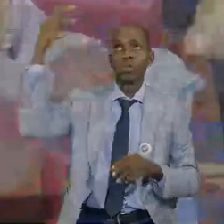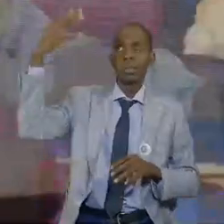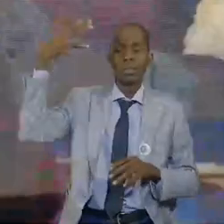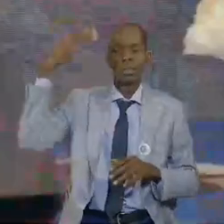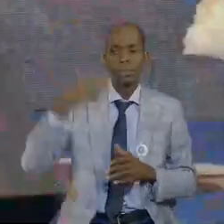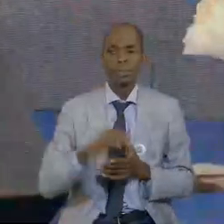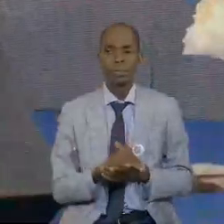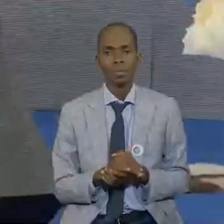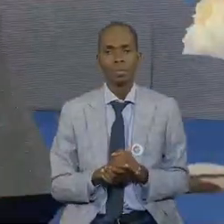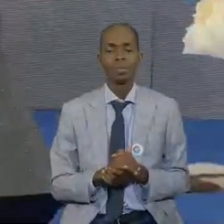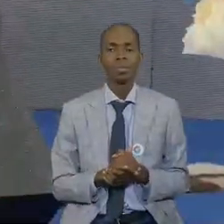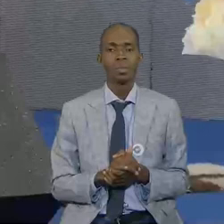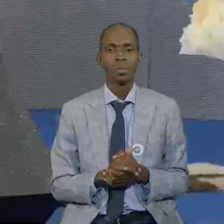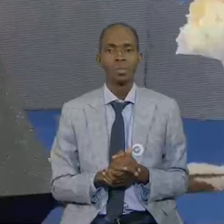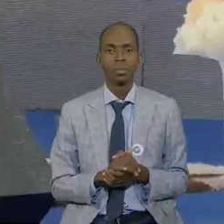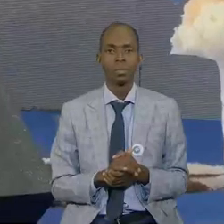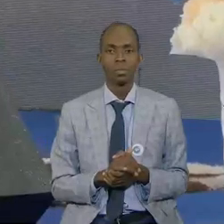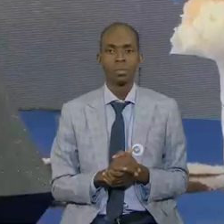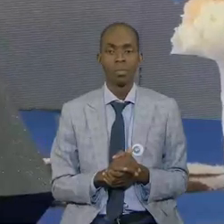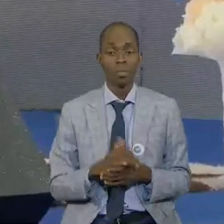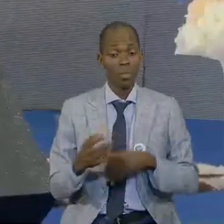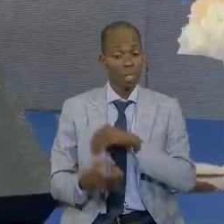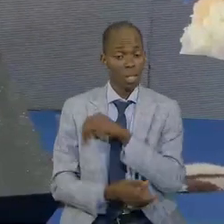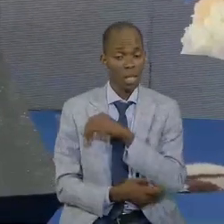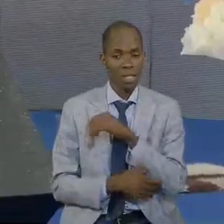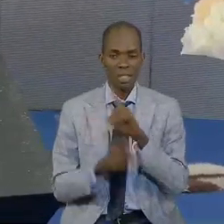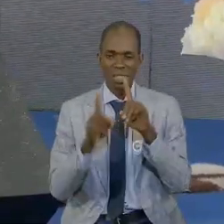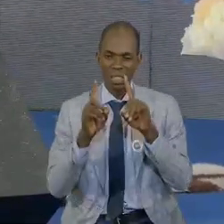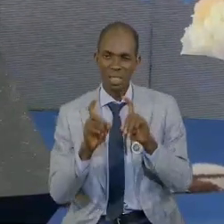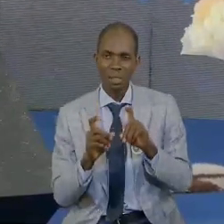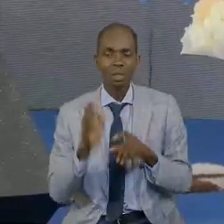assurance au trône de la grâce. Temptation, trial, do not